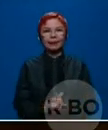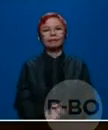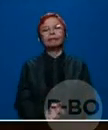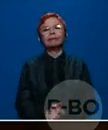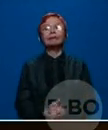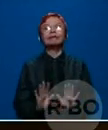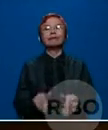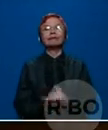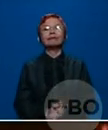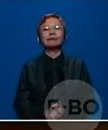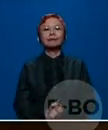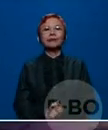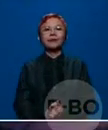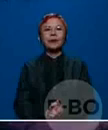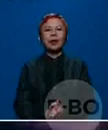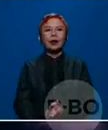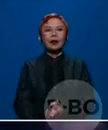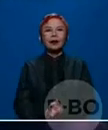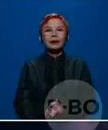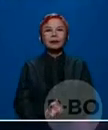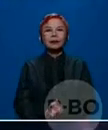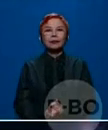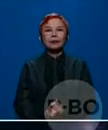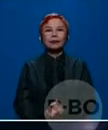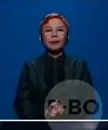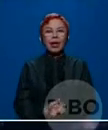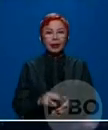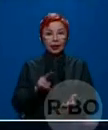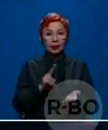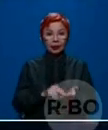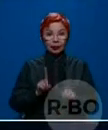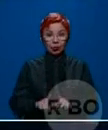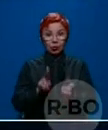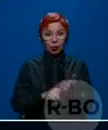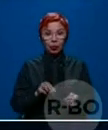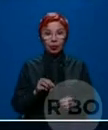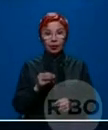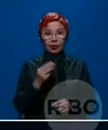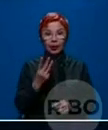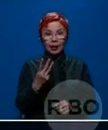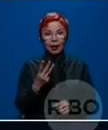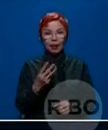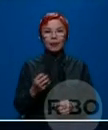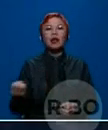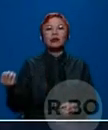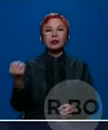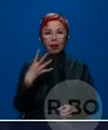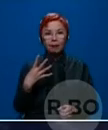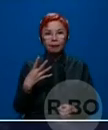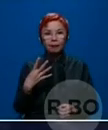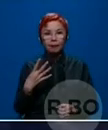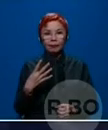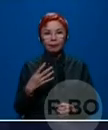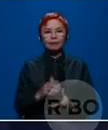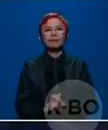kasih baik sebentar pakag paslon 3 anda memiliki waktueng menit kita tunggu